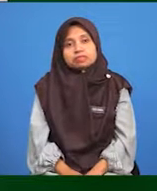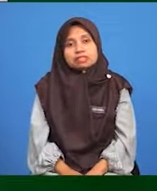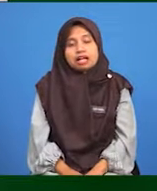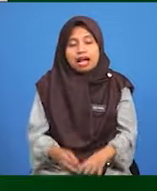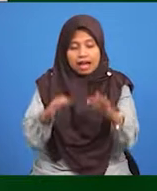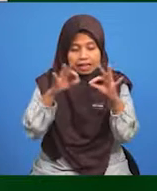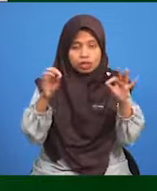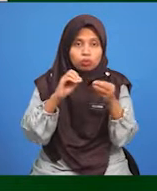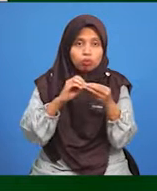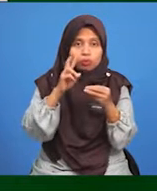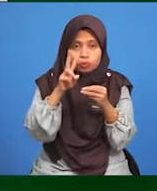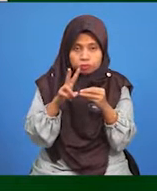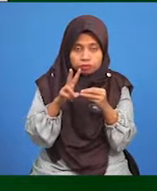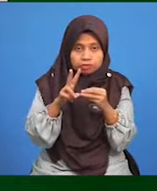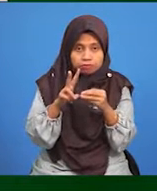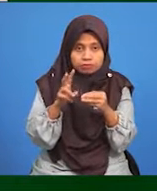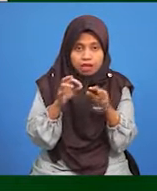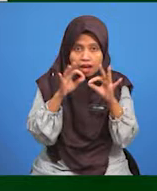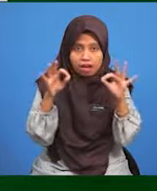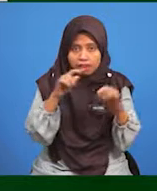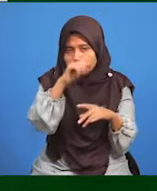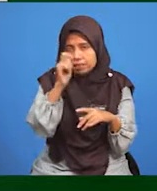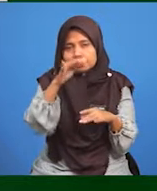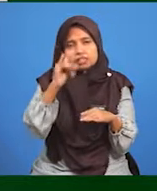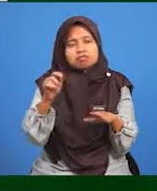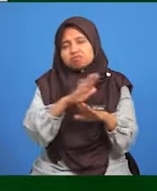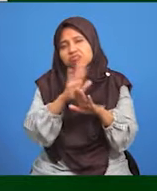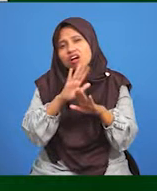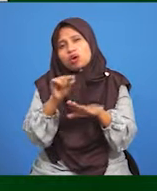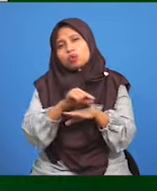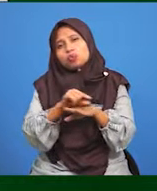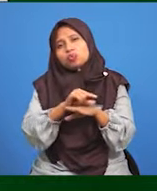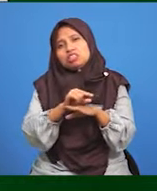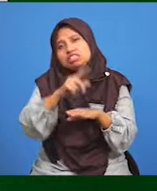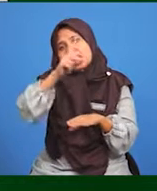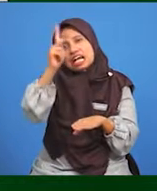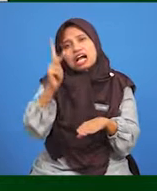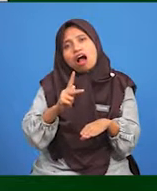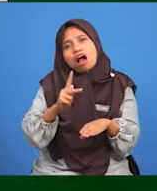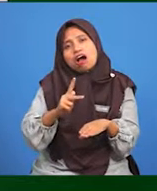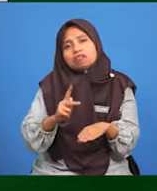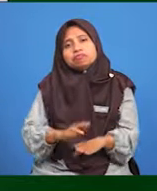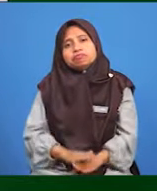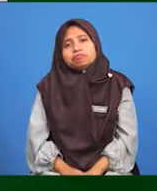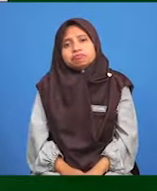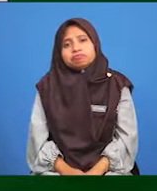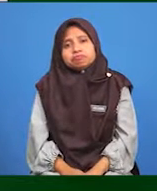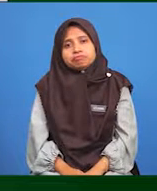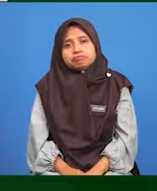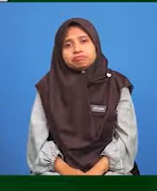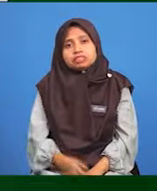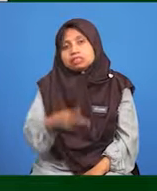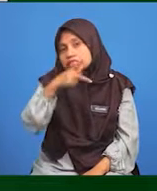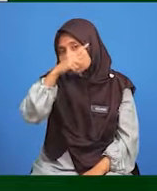Halo Ayah yang kedua Bulek ayat tanya yang tidak mengandungi Pati ke Mekah